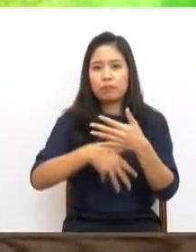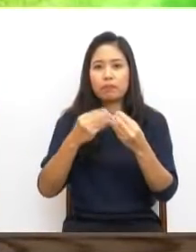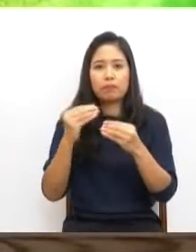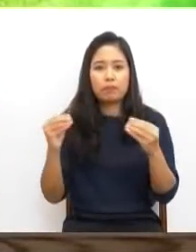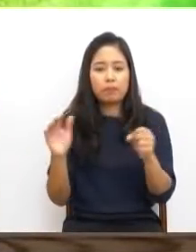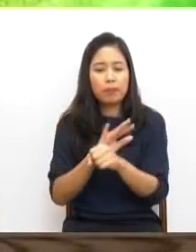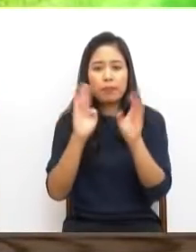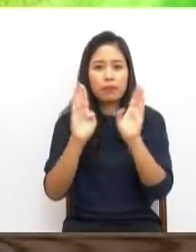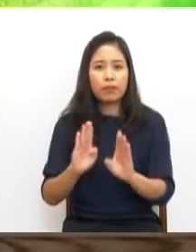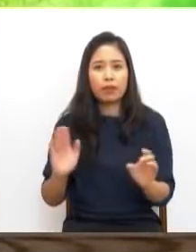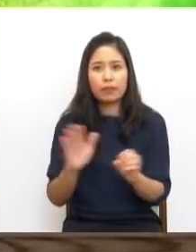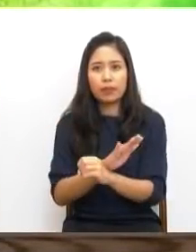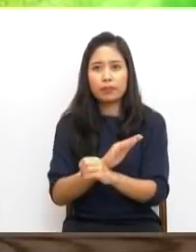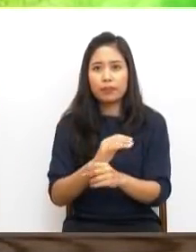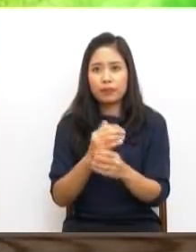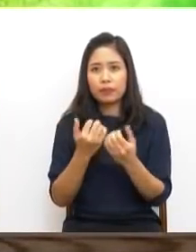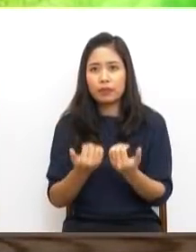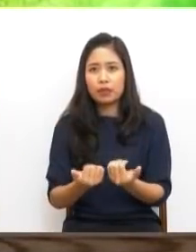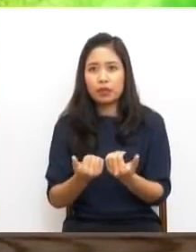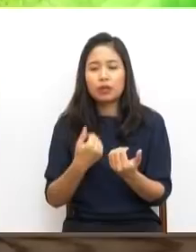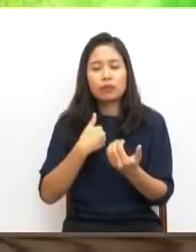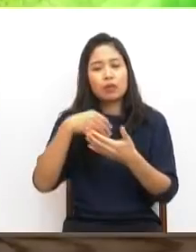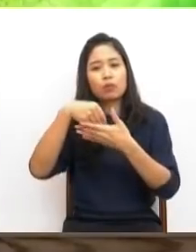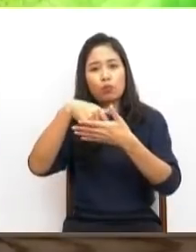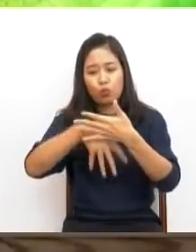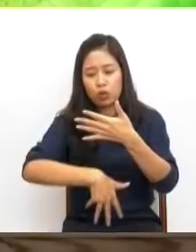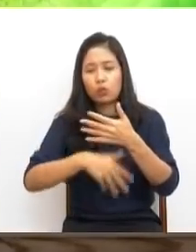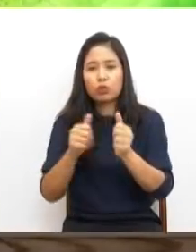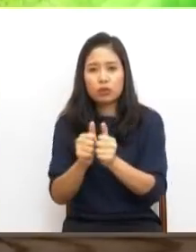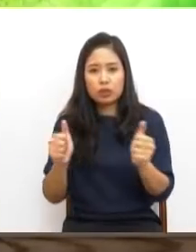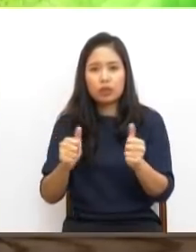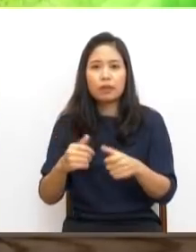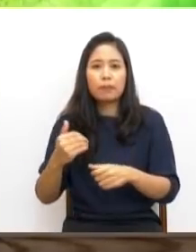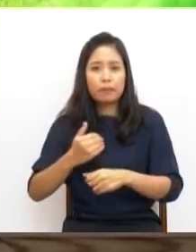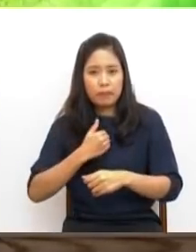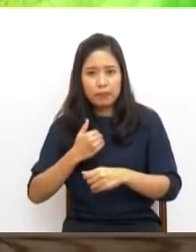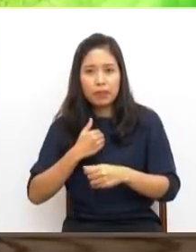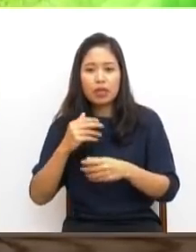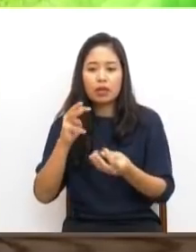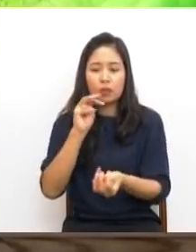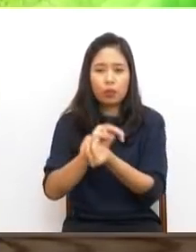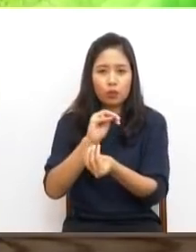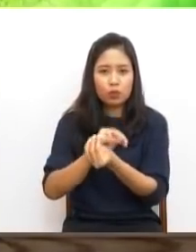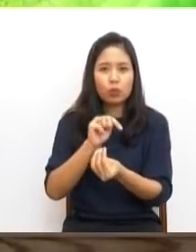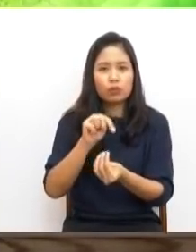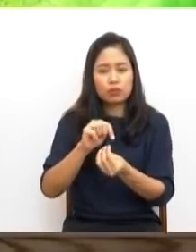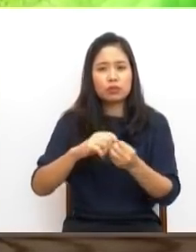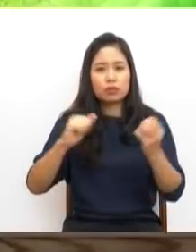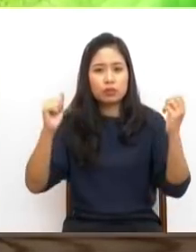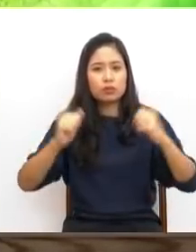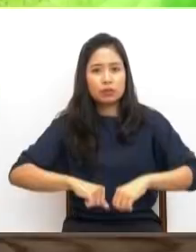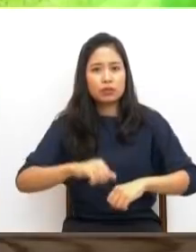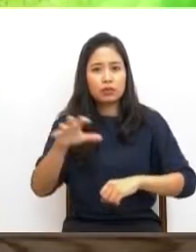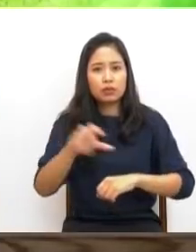ตหรือจังหวัดอื่นเห็นว่าตัวเองมีโมเดลดีๆมีพื้นที่ที่เหมาะสมก็สามารถที่จะนำเสน